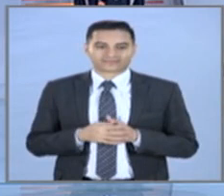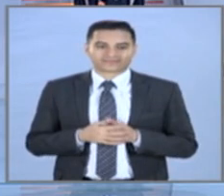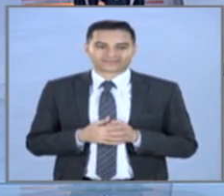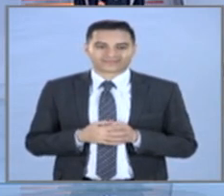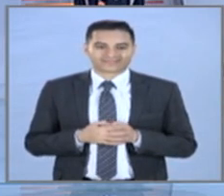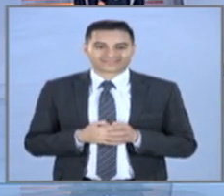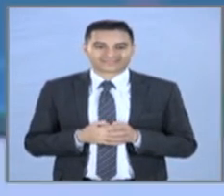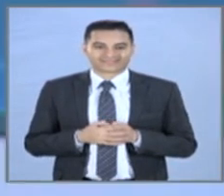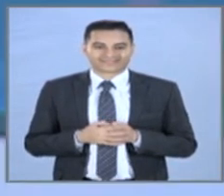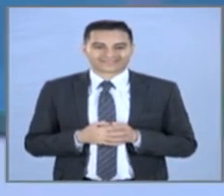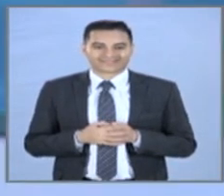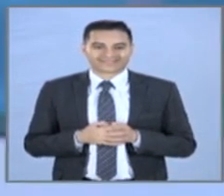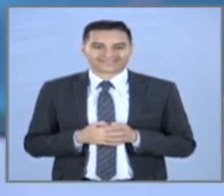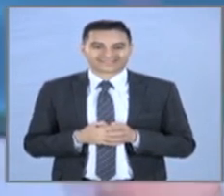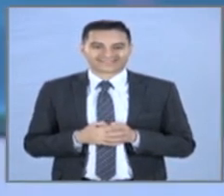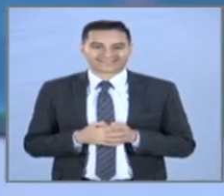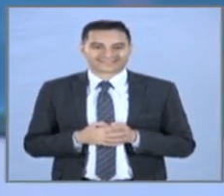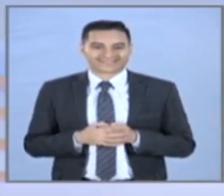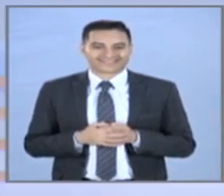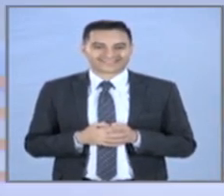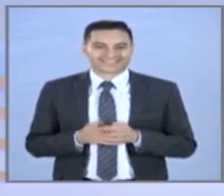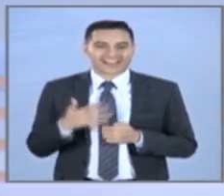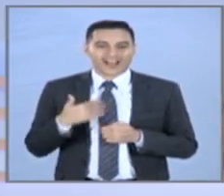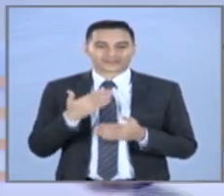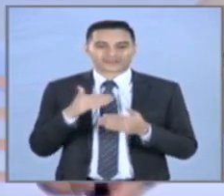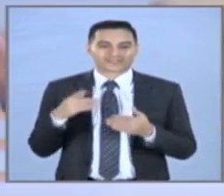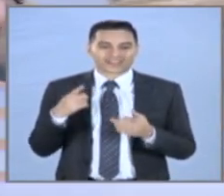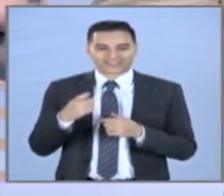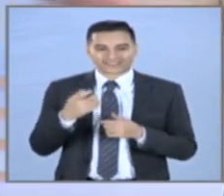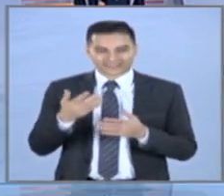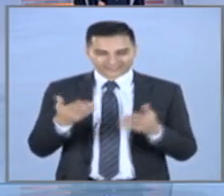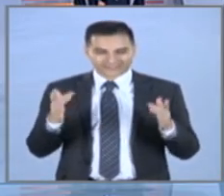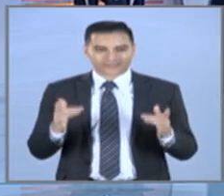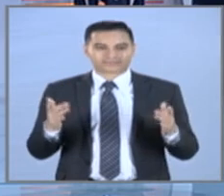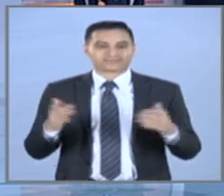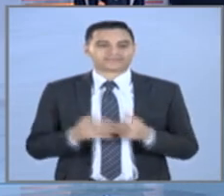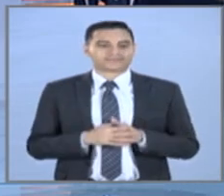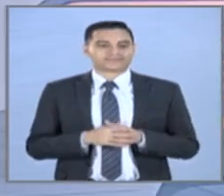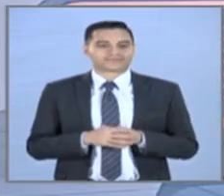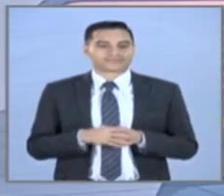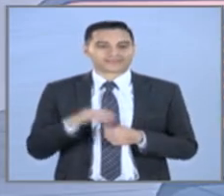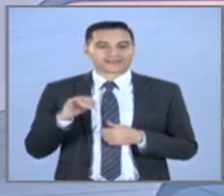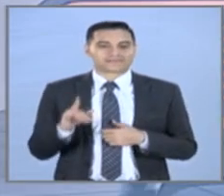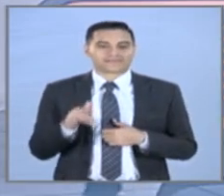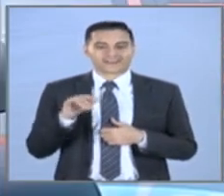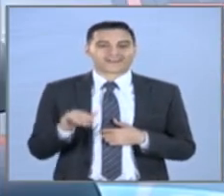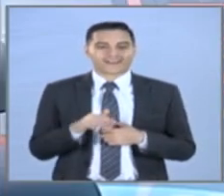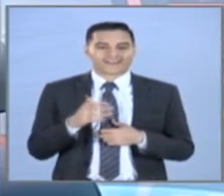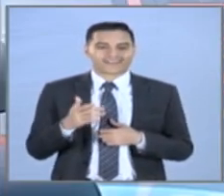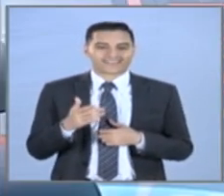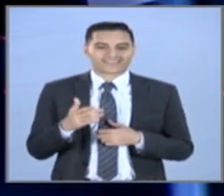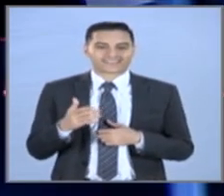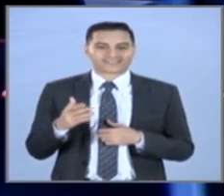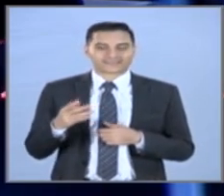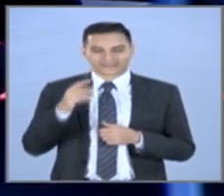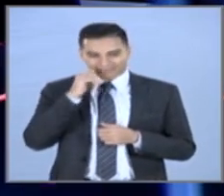صح من نص هدف. عايزه نص هدف. اتفضل ميراي وعمر. عمر